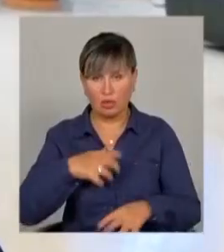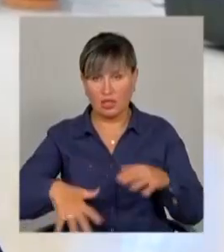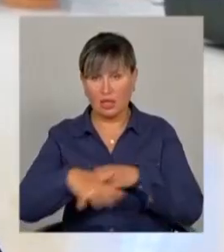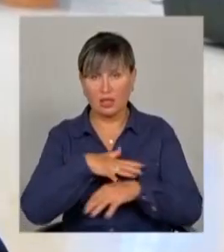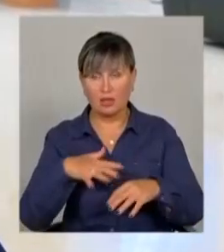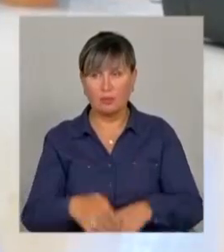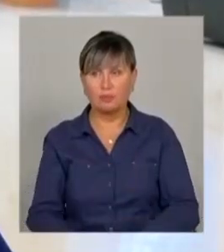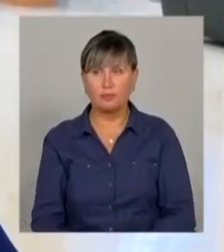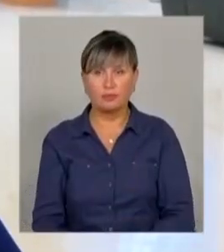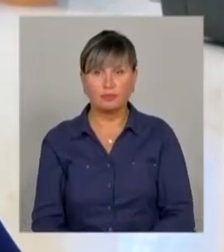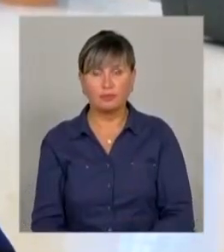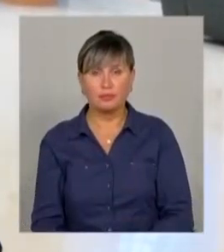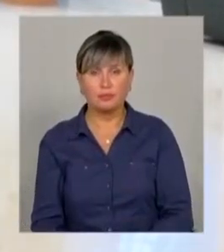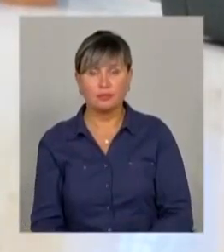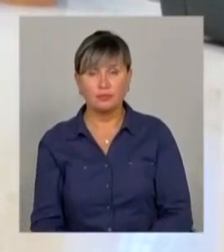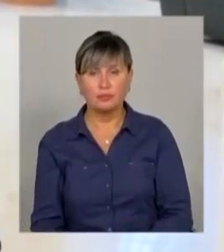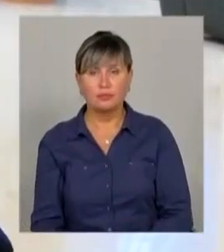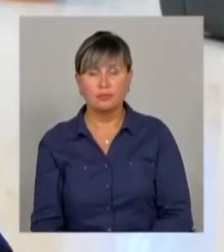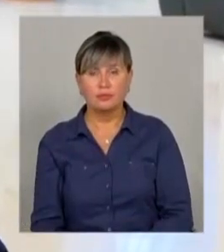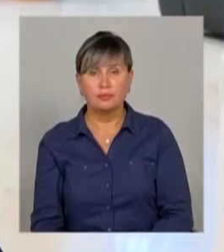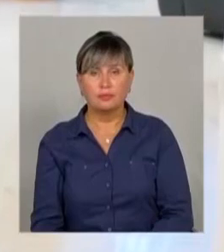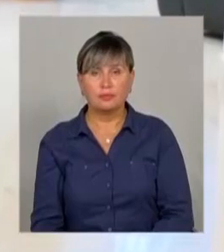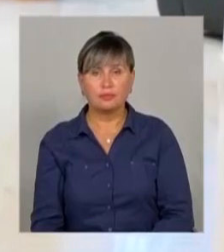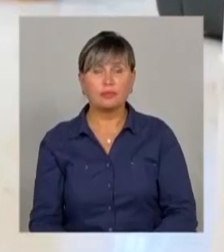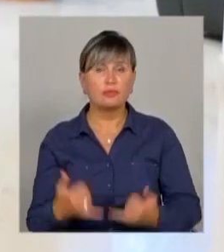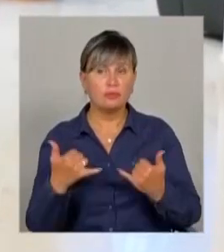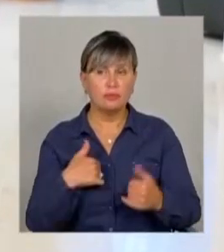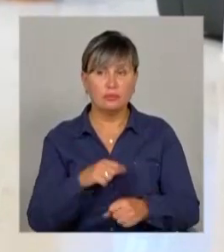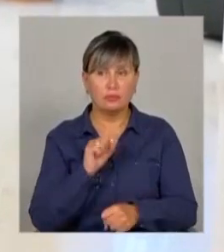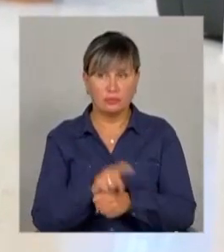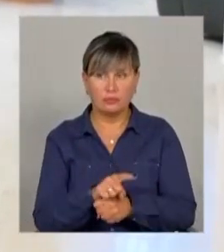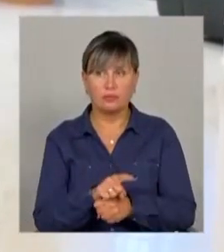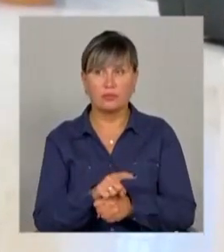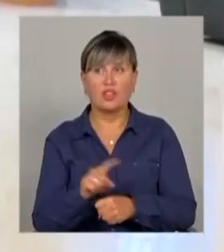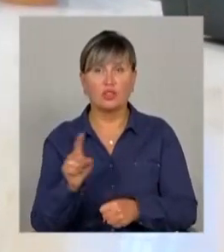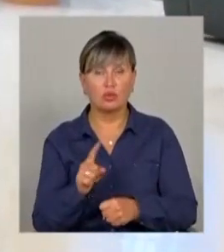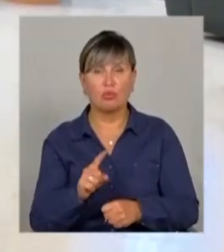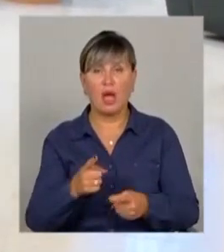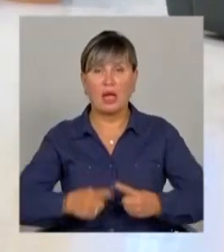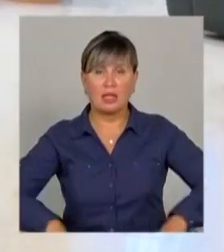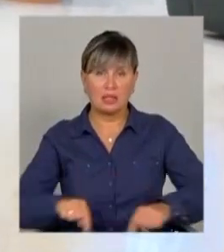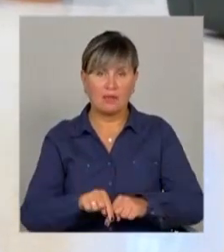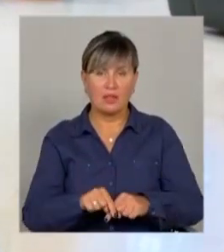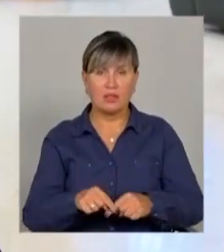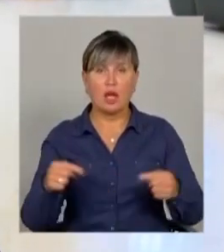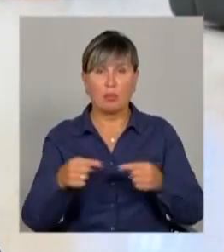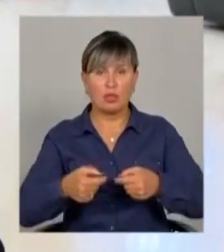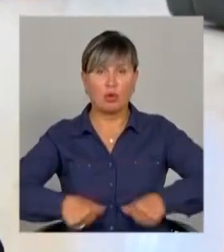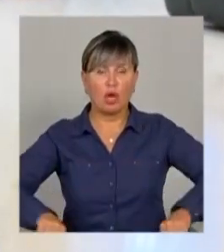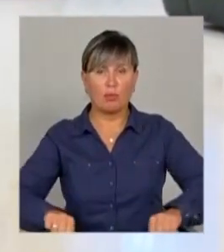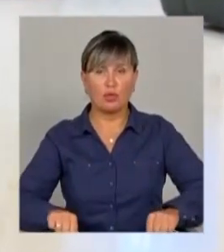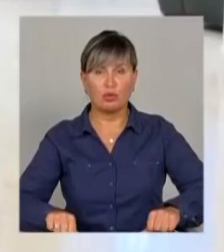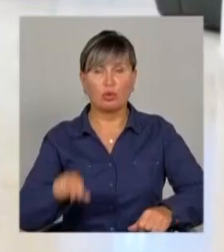сейчас дано мною поруч поручение чтобы организовать определенную комиссию